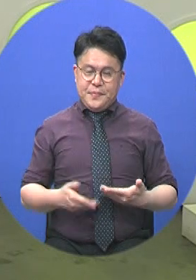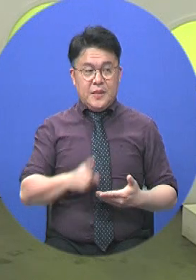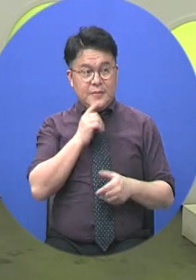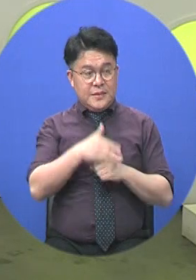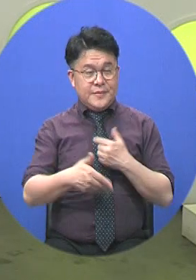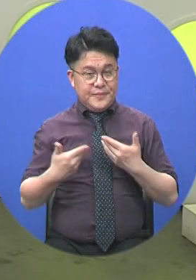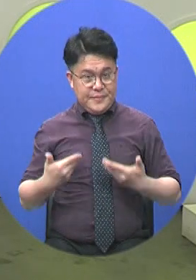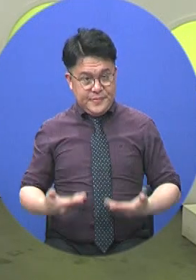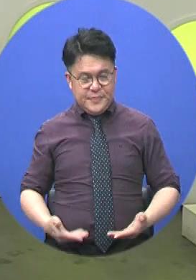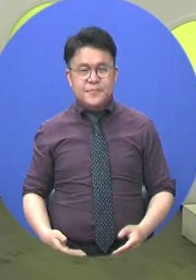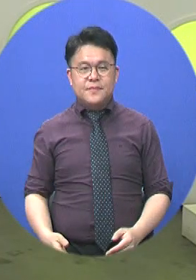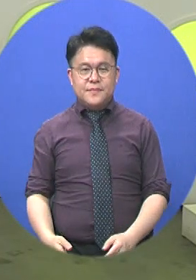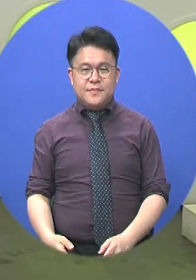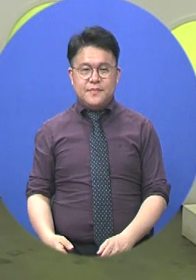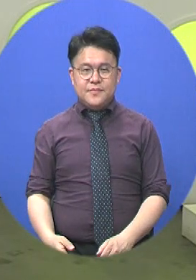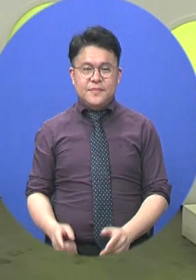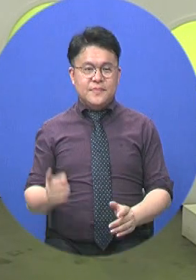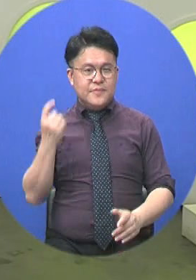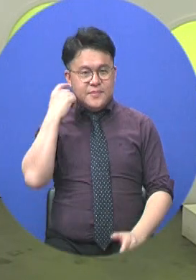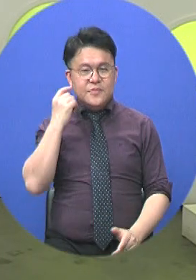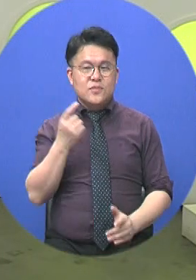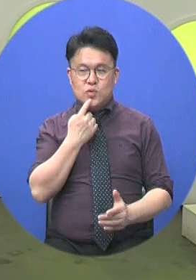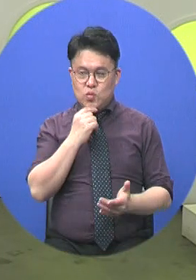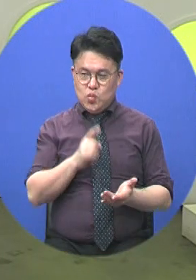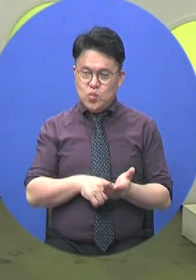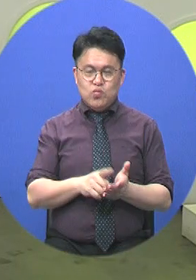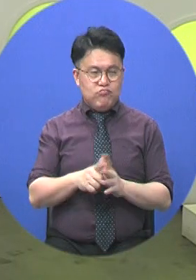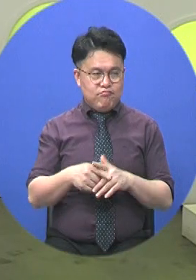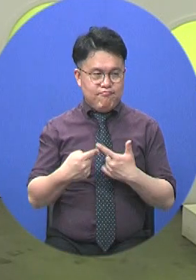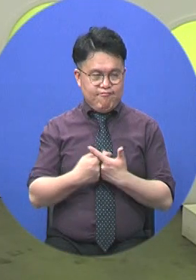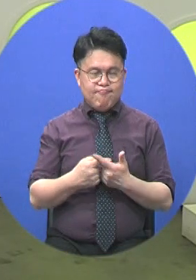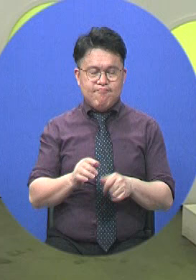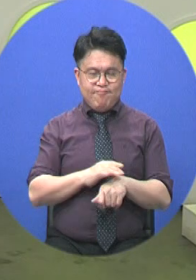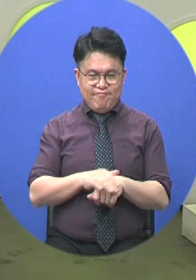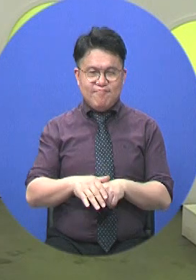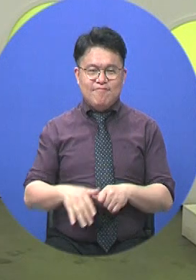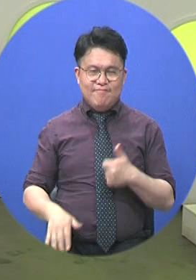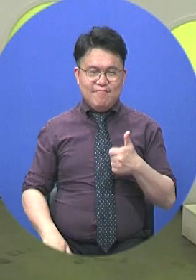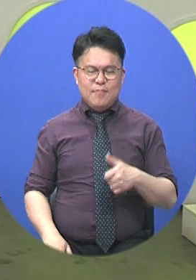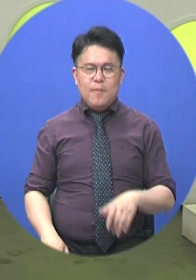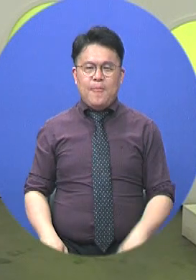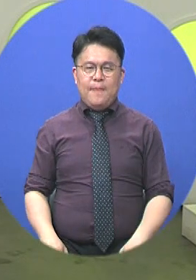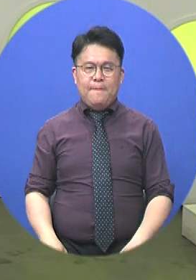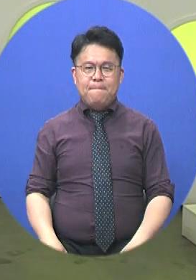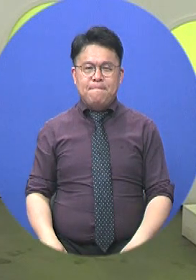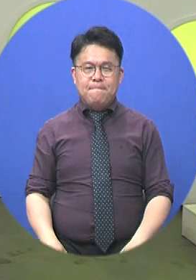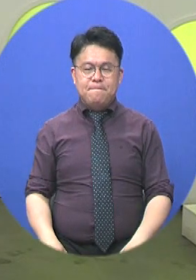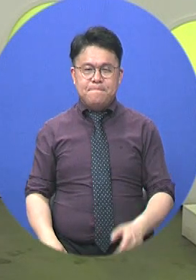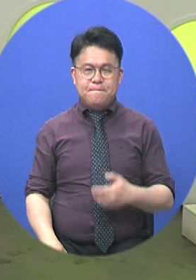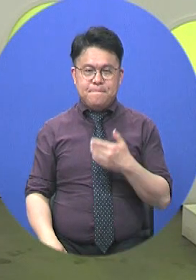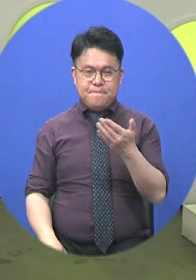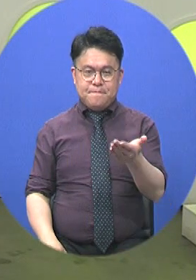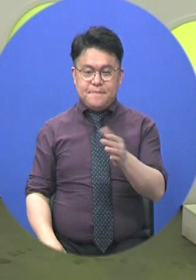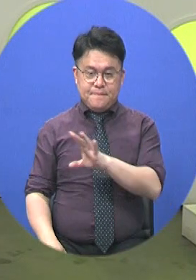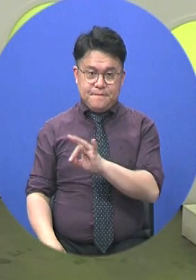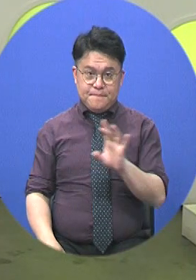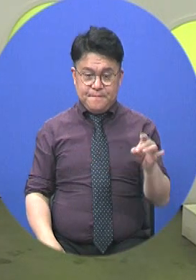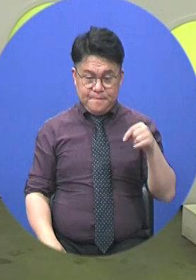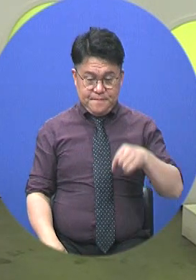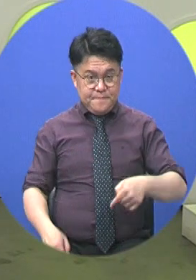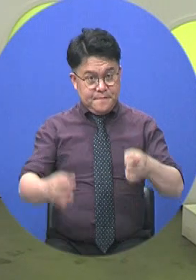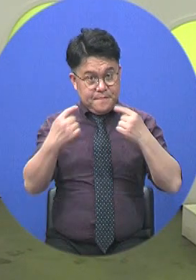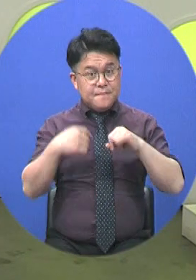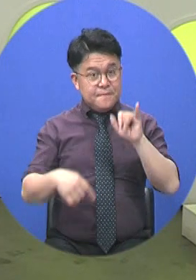말씀을 하셔서 저희가 알아듣기가 편할 정도로 또박또박 말씀을 해주시니까 너무 좋은데요. 박경호님, 가끔 저희